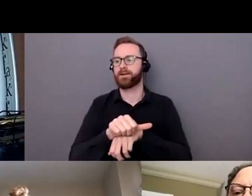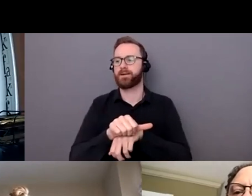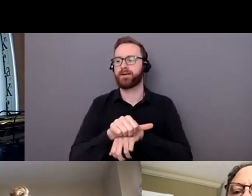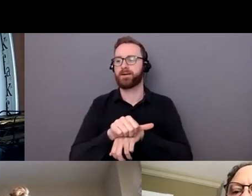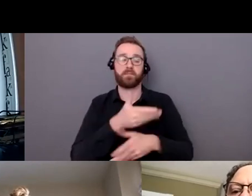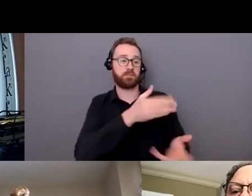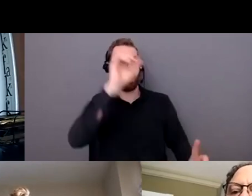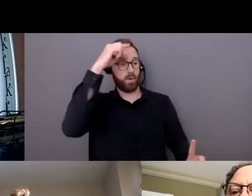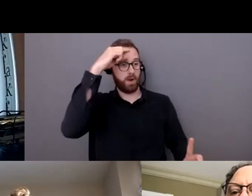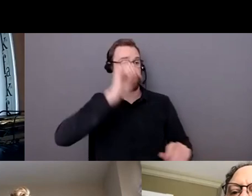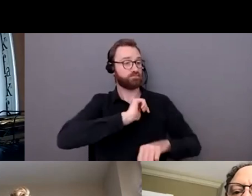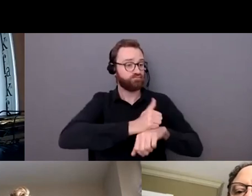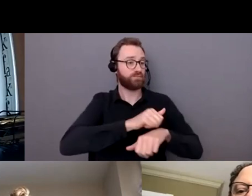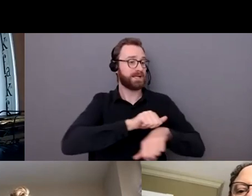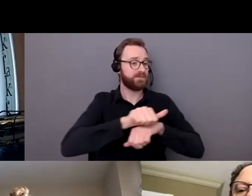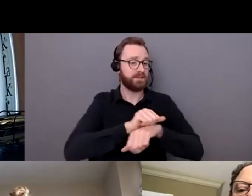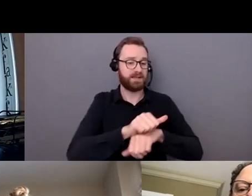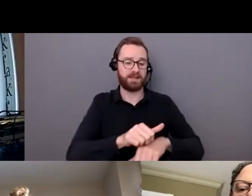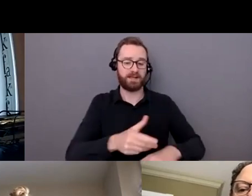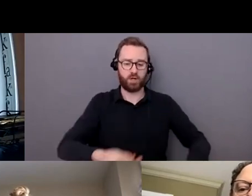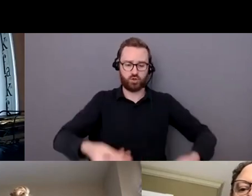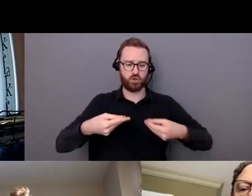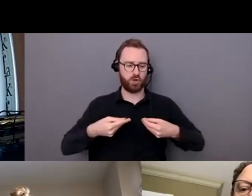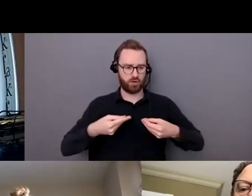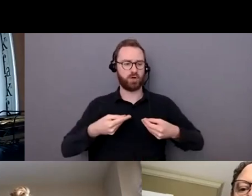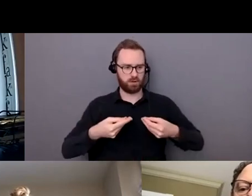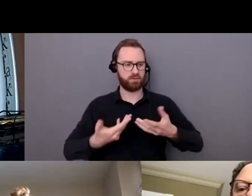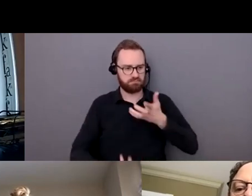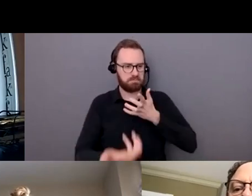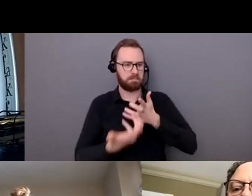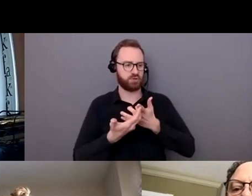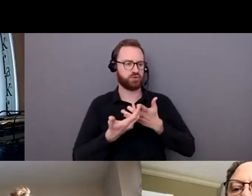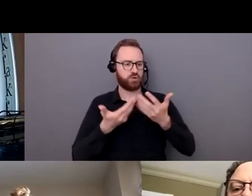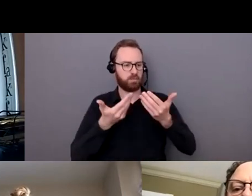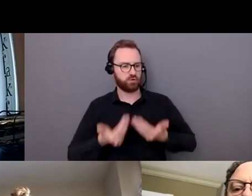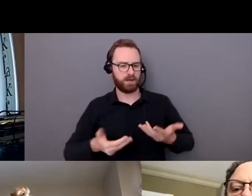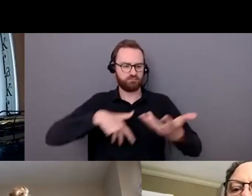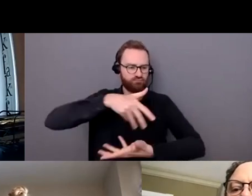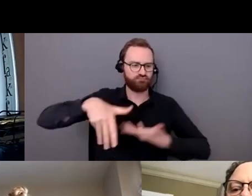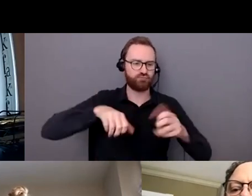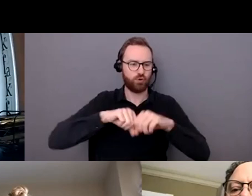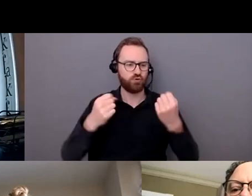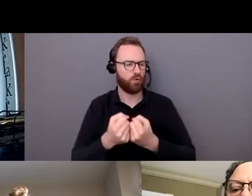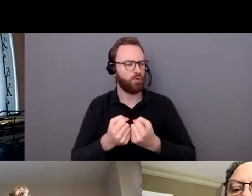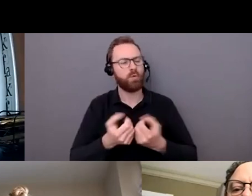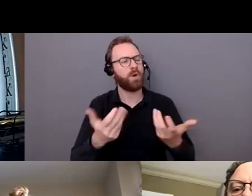as faites et qui permettent justement de répondre aux besoins aussi sociaux dont on parlait tout à l'heure là?